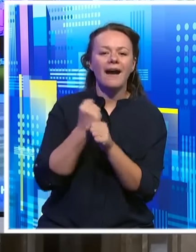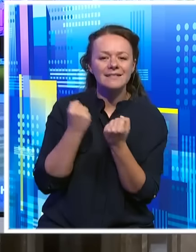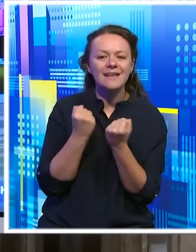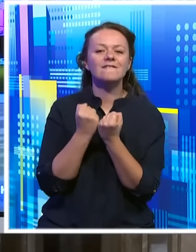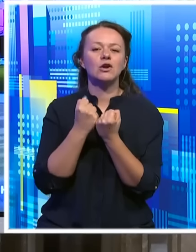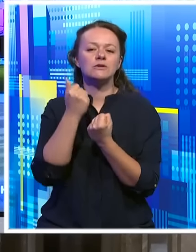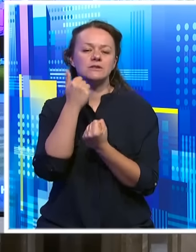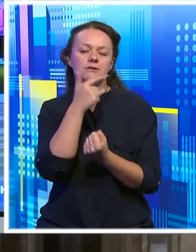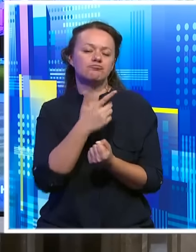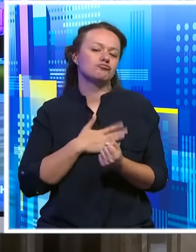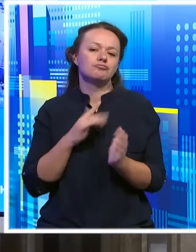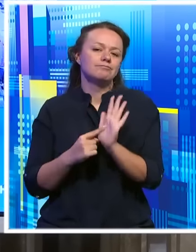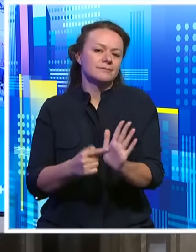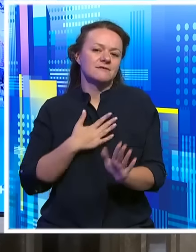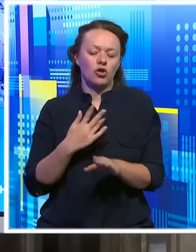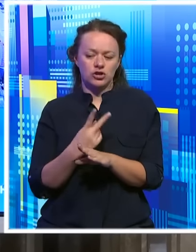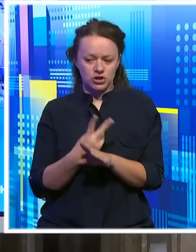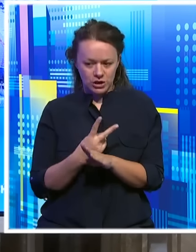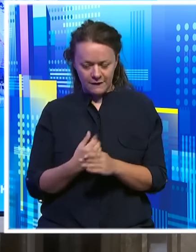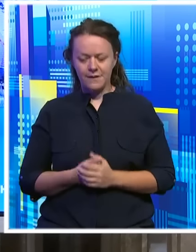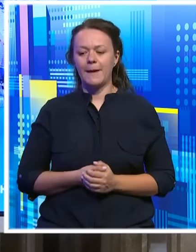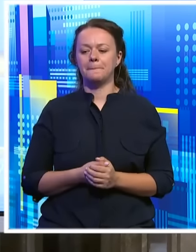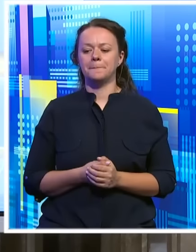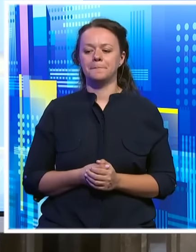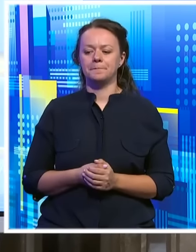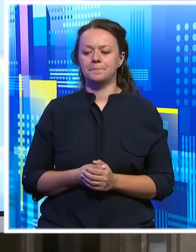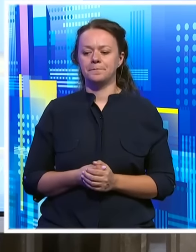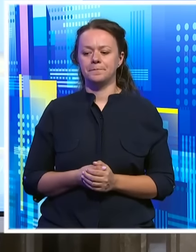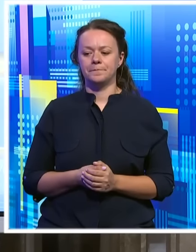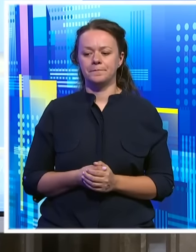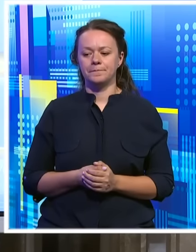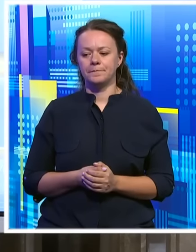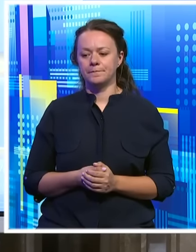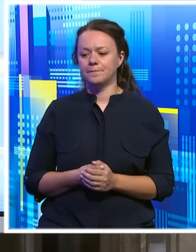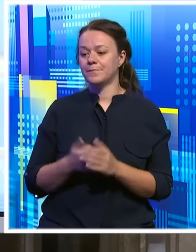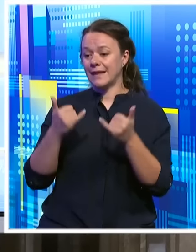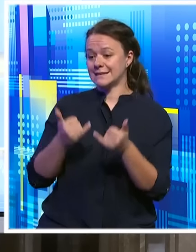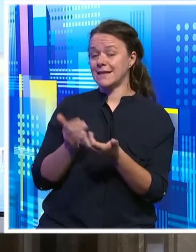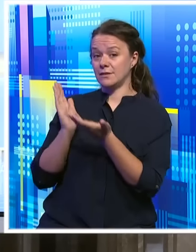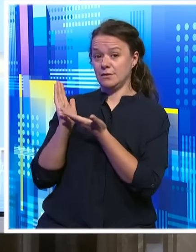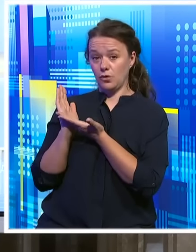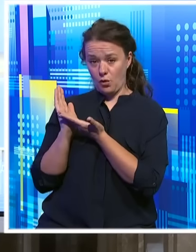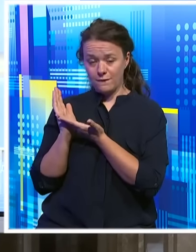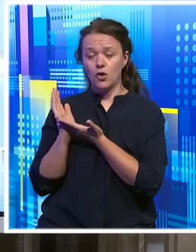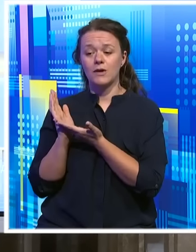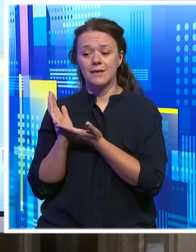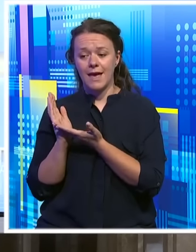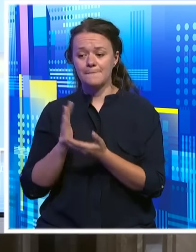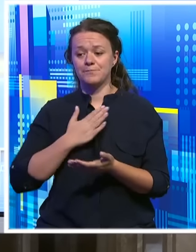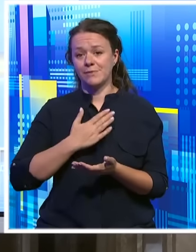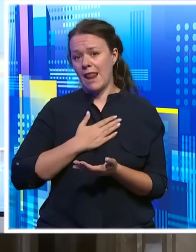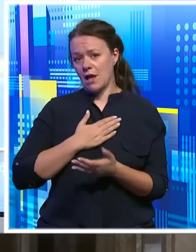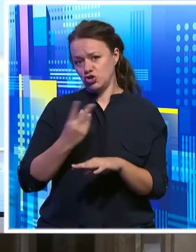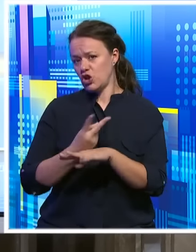želi. Ponovo se vraćamo u ovaj paviljon. Ovo je naš paviljon. Ovo